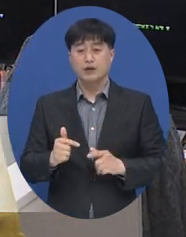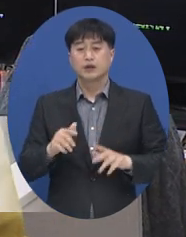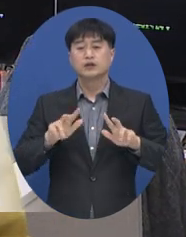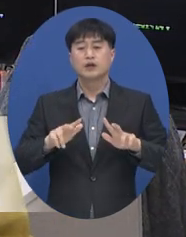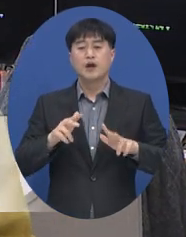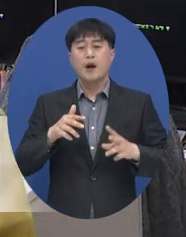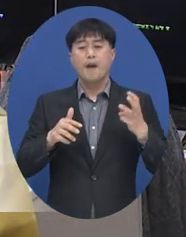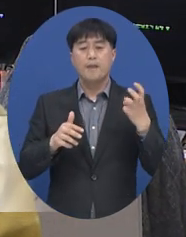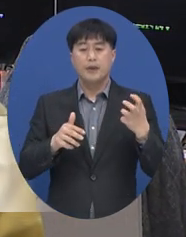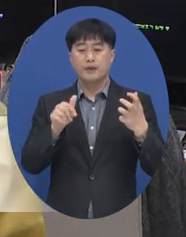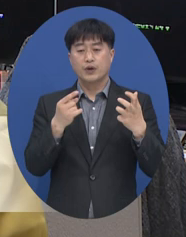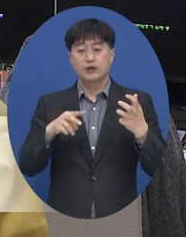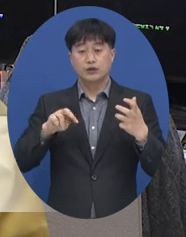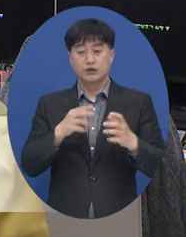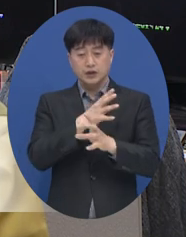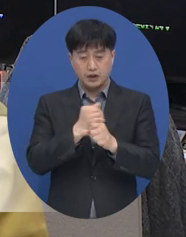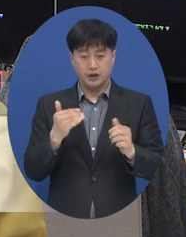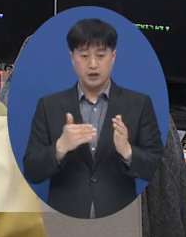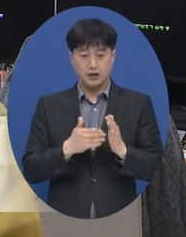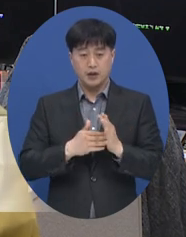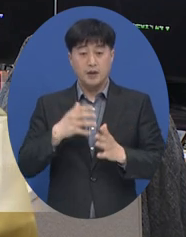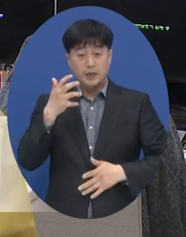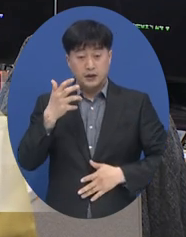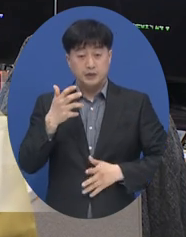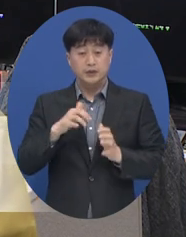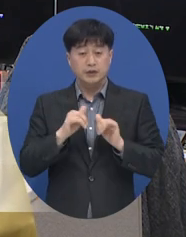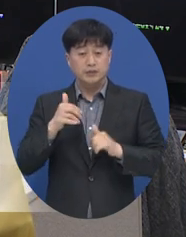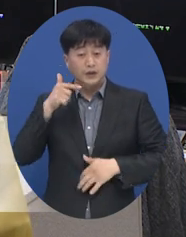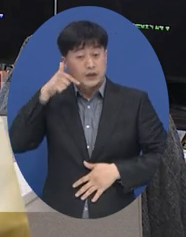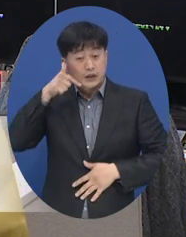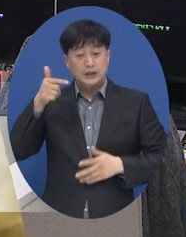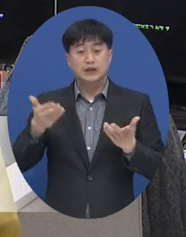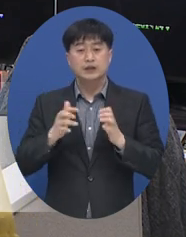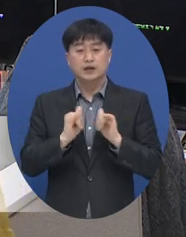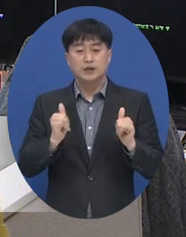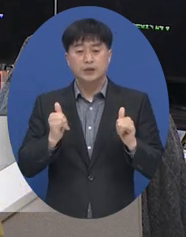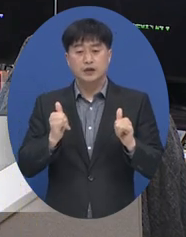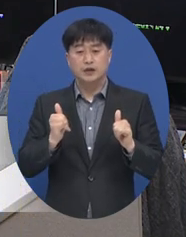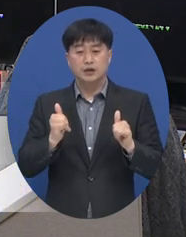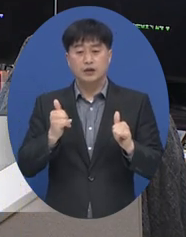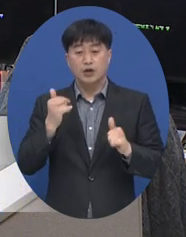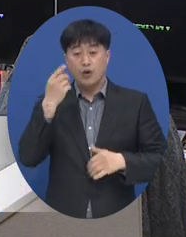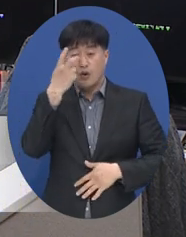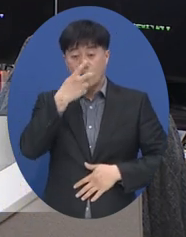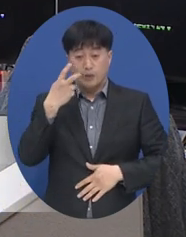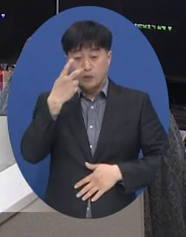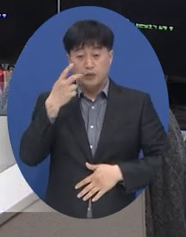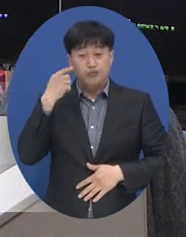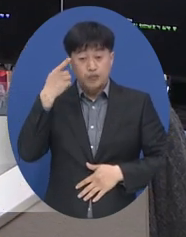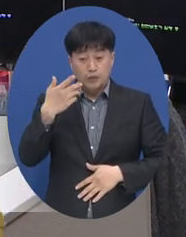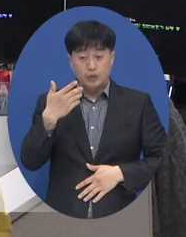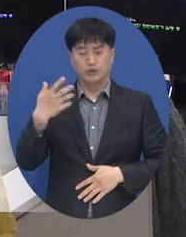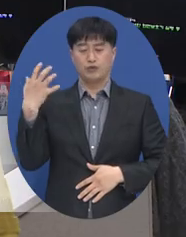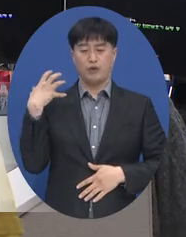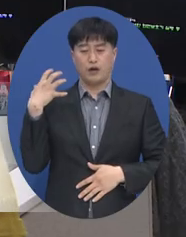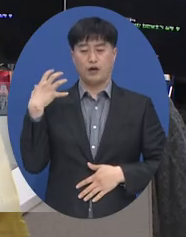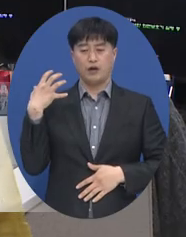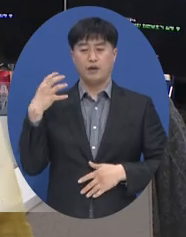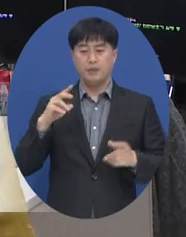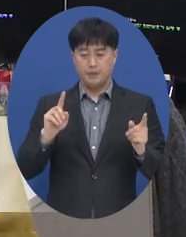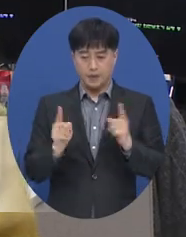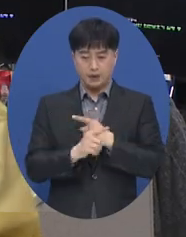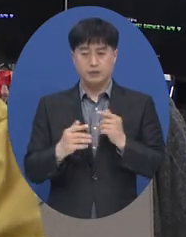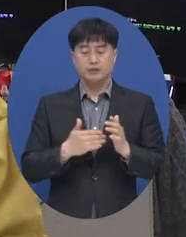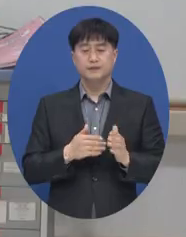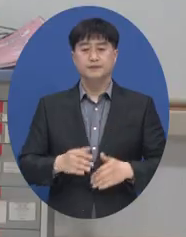지금 80회선을 계약을 해가지고 80명의 콜센터 직원이 진단 검사를 물어보는 그런